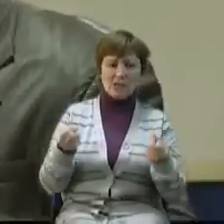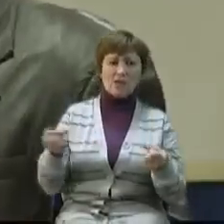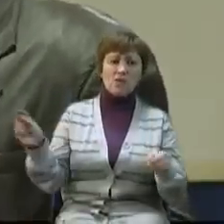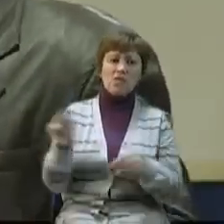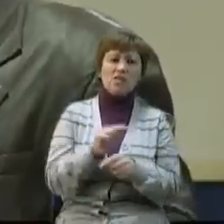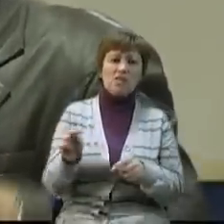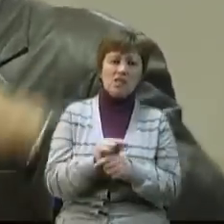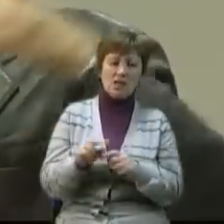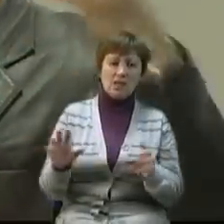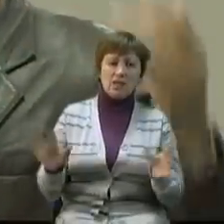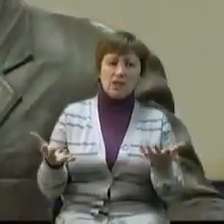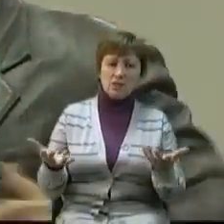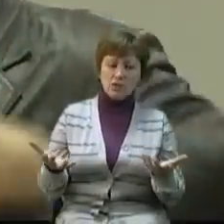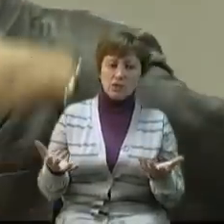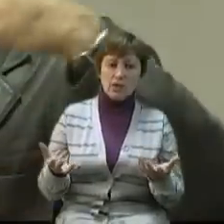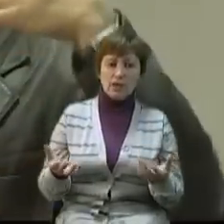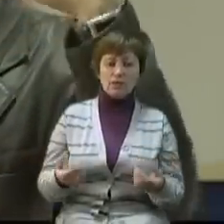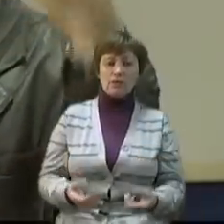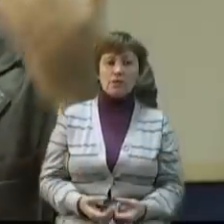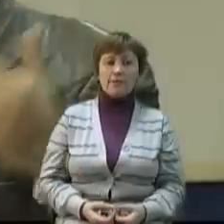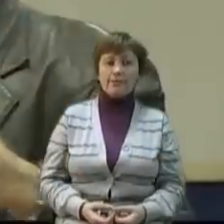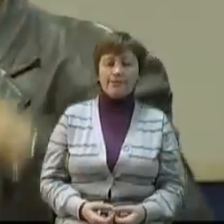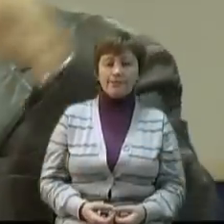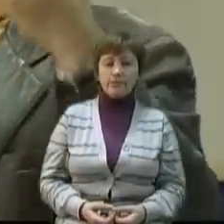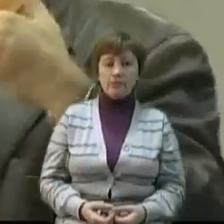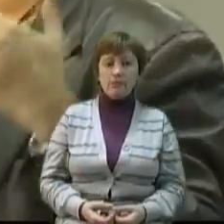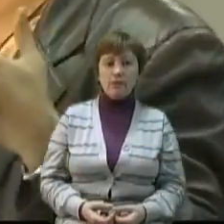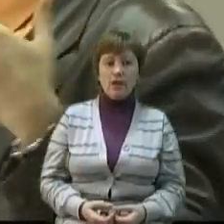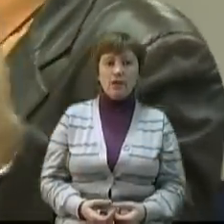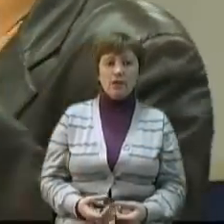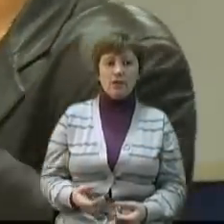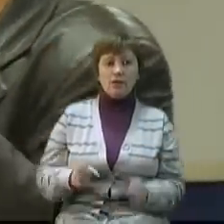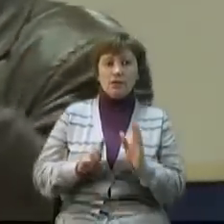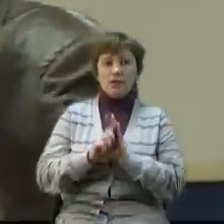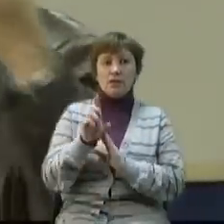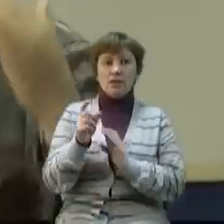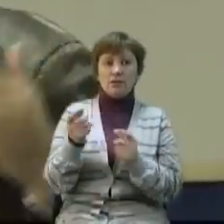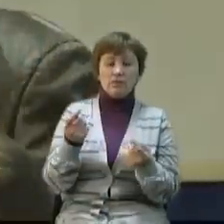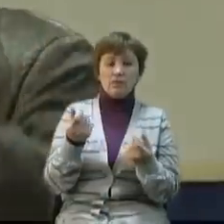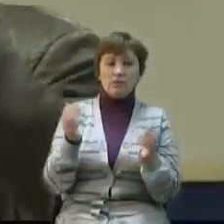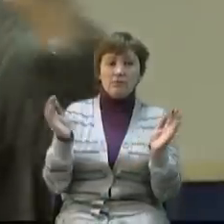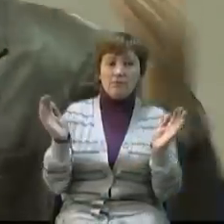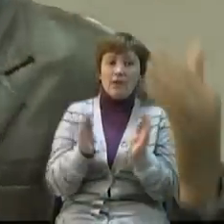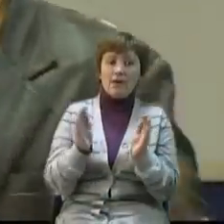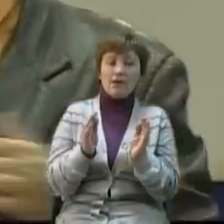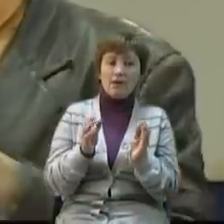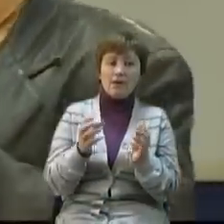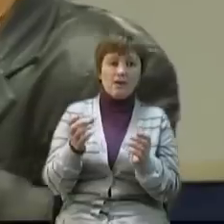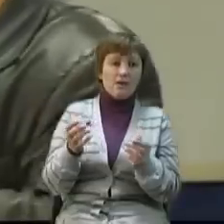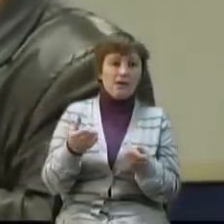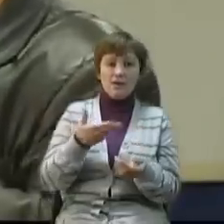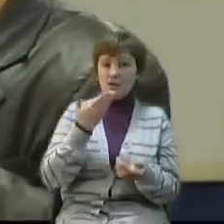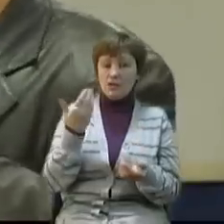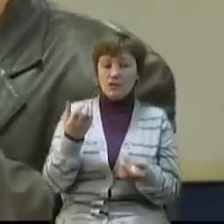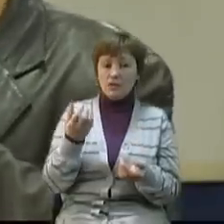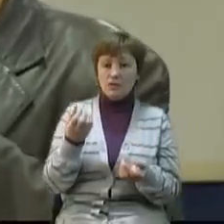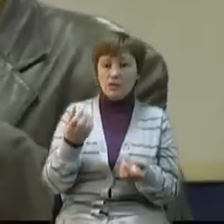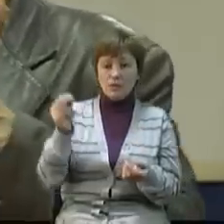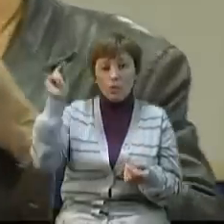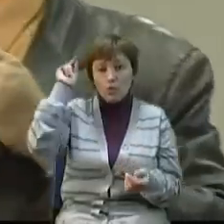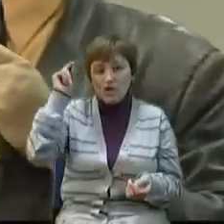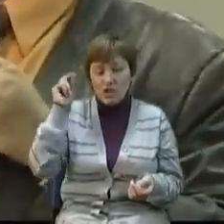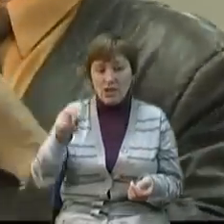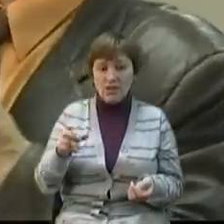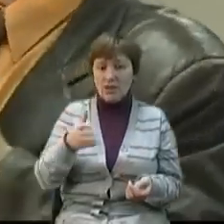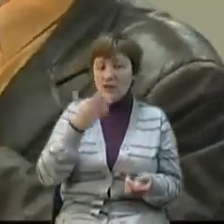происходят. И вот церковь, знаете, на вот этом движении, еще нету какого-то богословия, еще нету